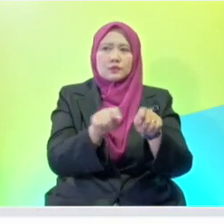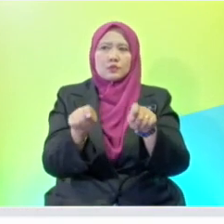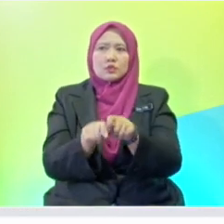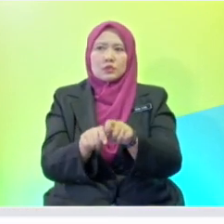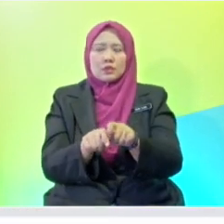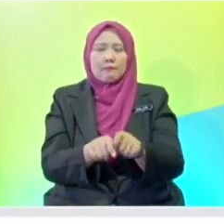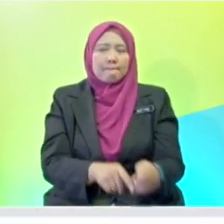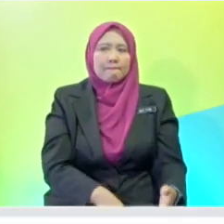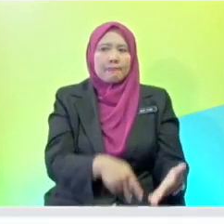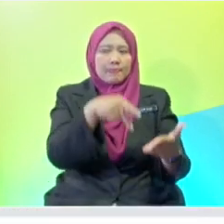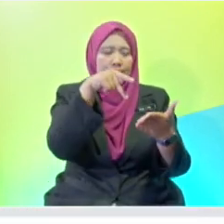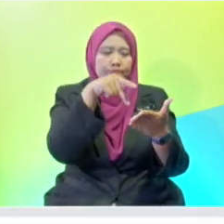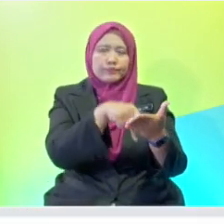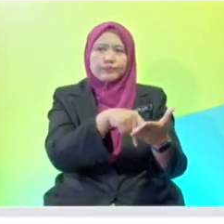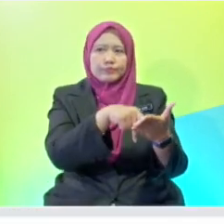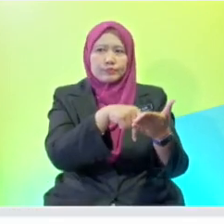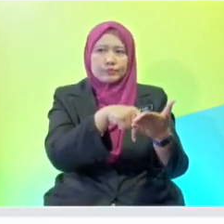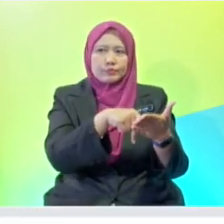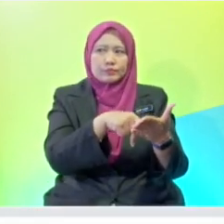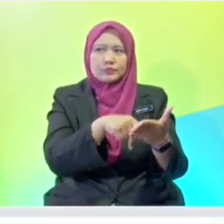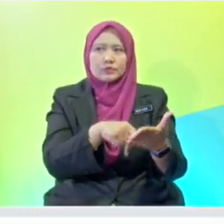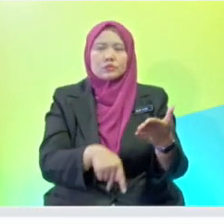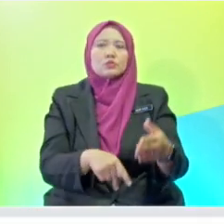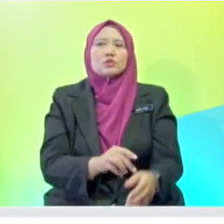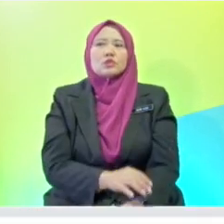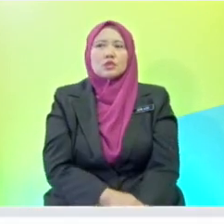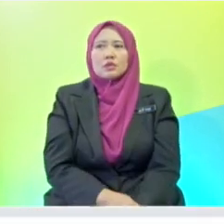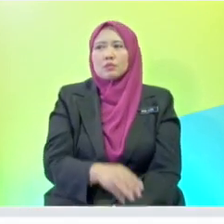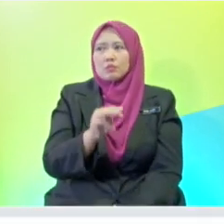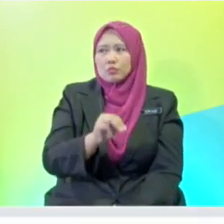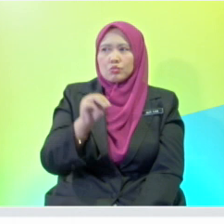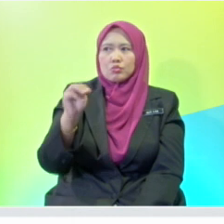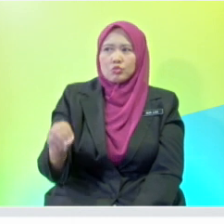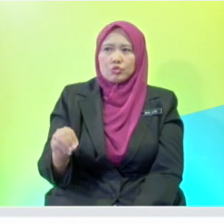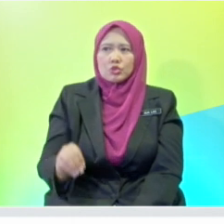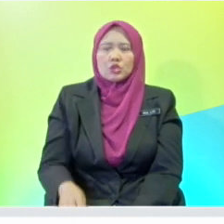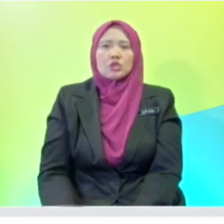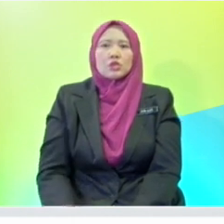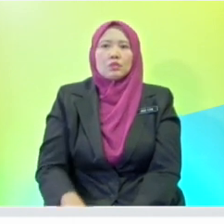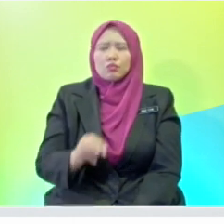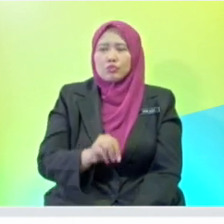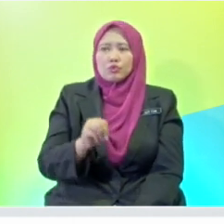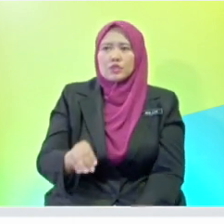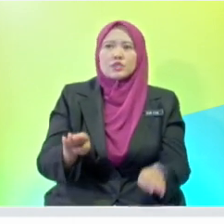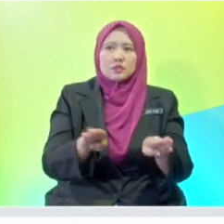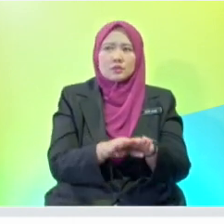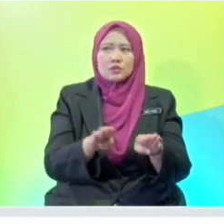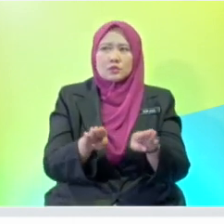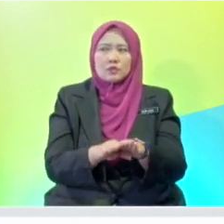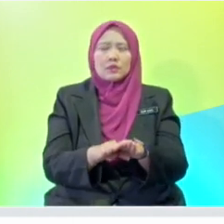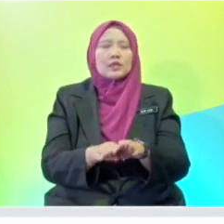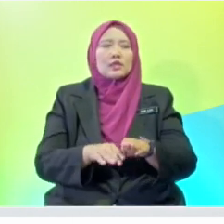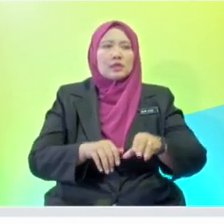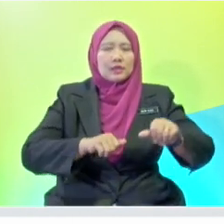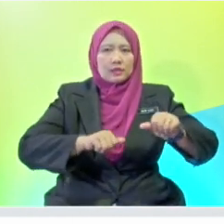berpusatkan kita fokuskan pada strategi pengajaran berpusat kain murid murid sebagai pembelajar aktif